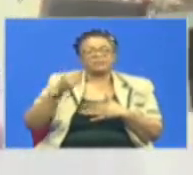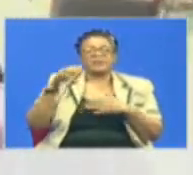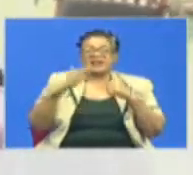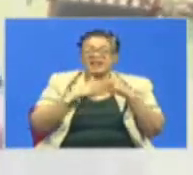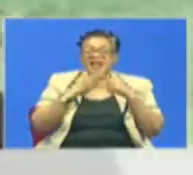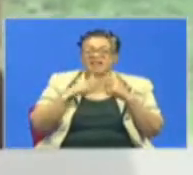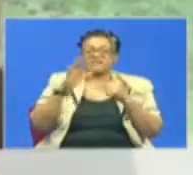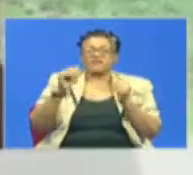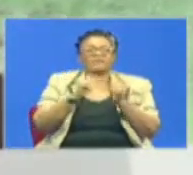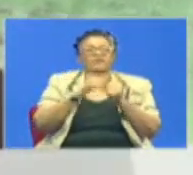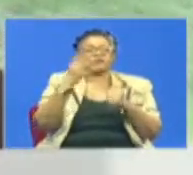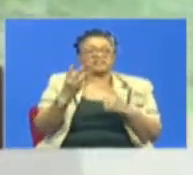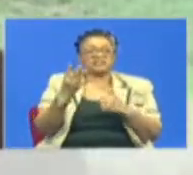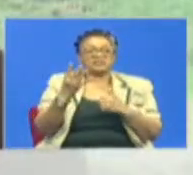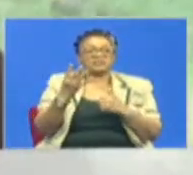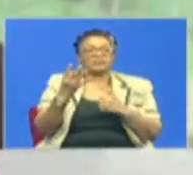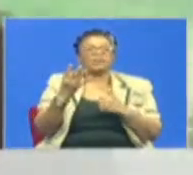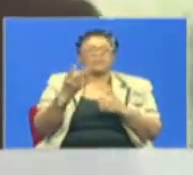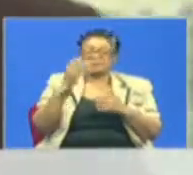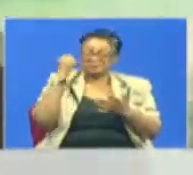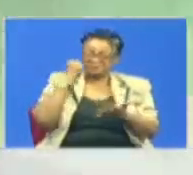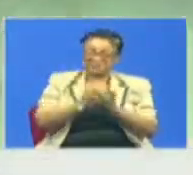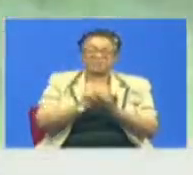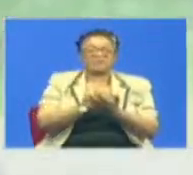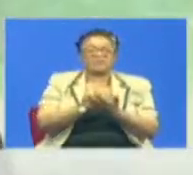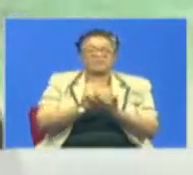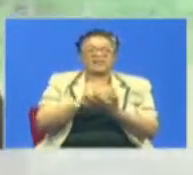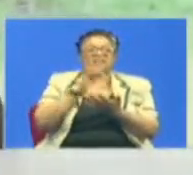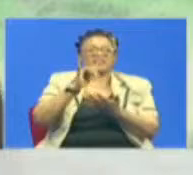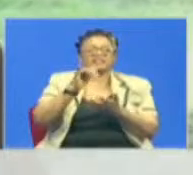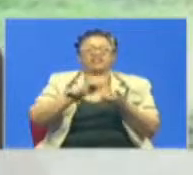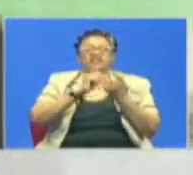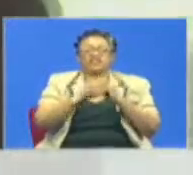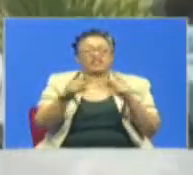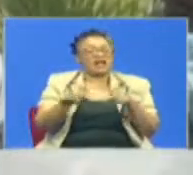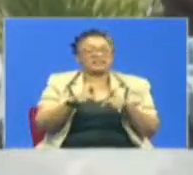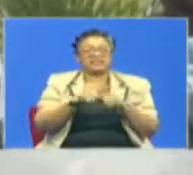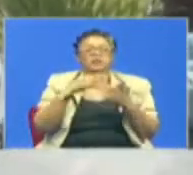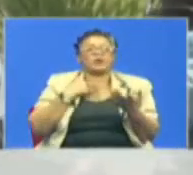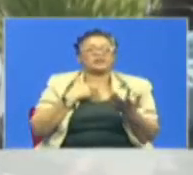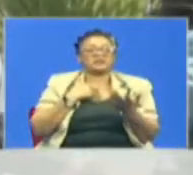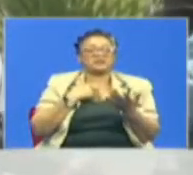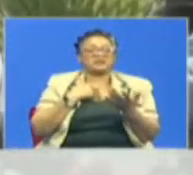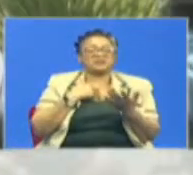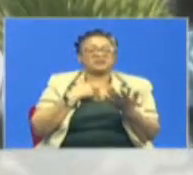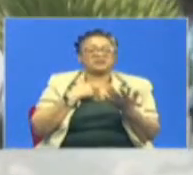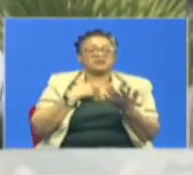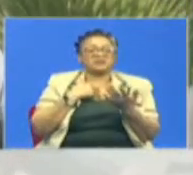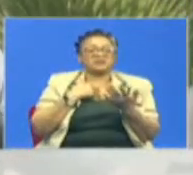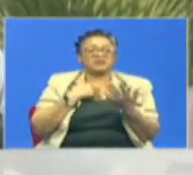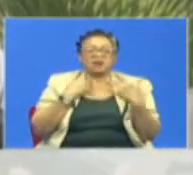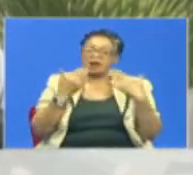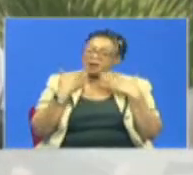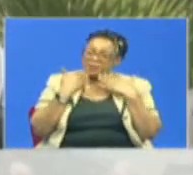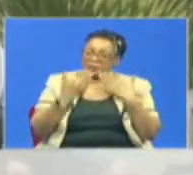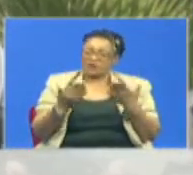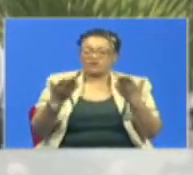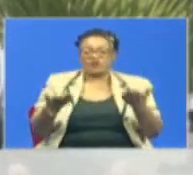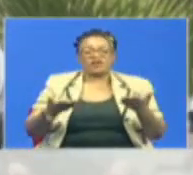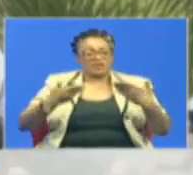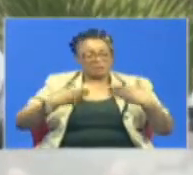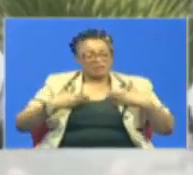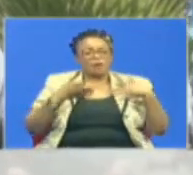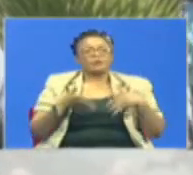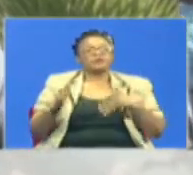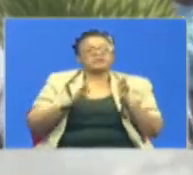ya 14 waliidhinisha mabadiliko kama yalivyokuwa. Nawashukuru sana kwa kunipatia nafasi. Nataka